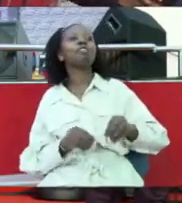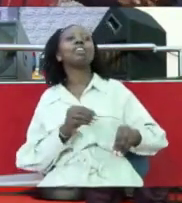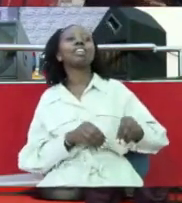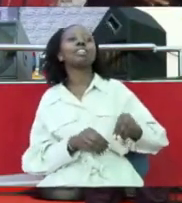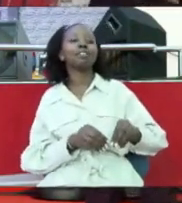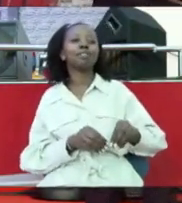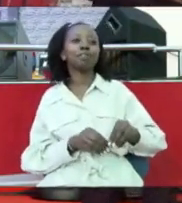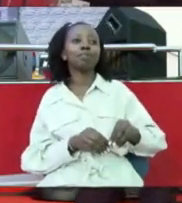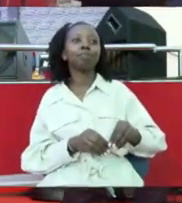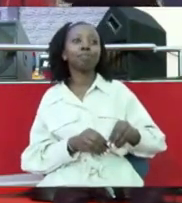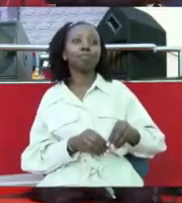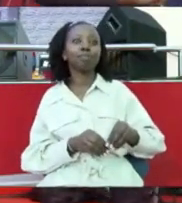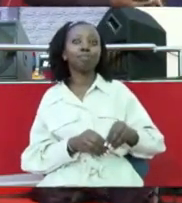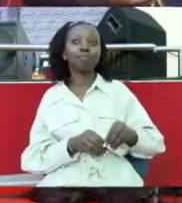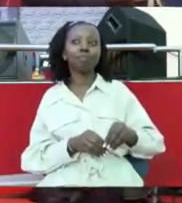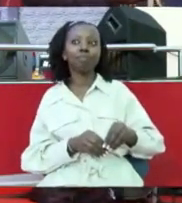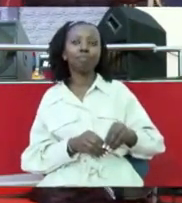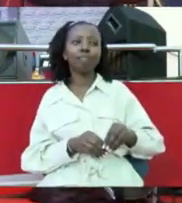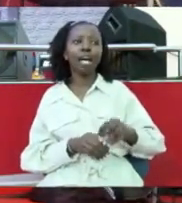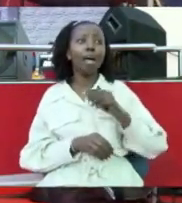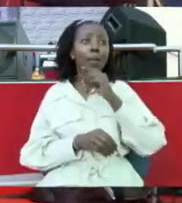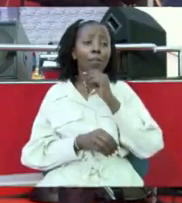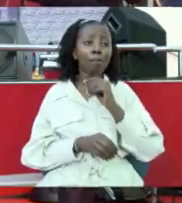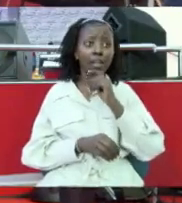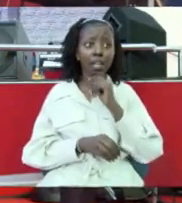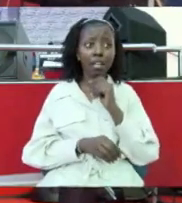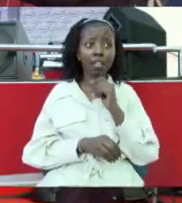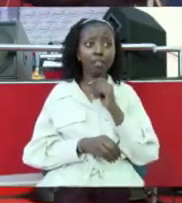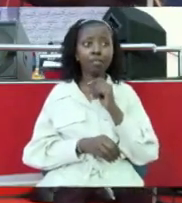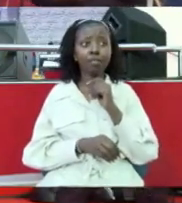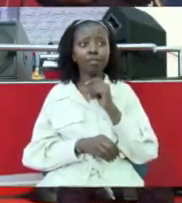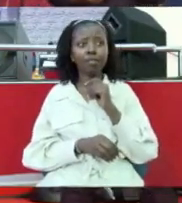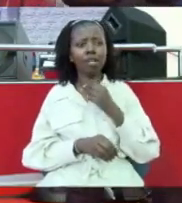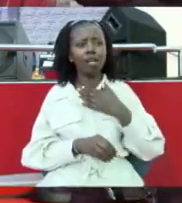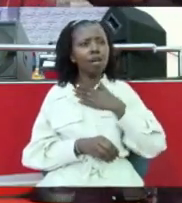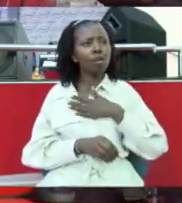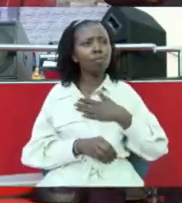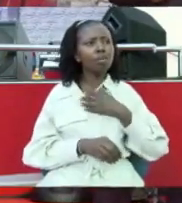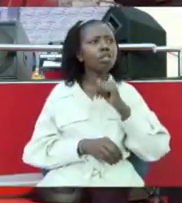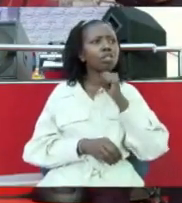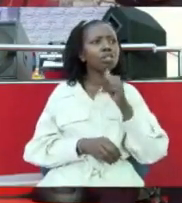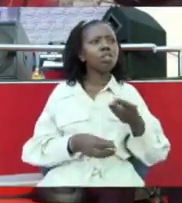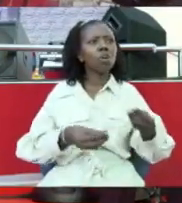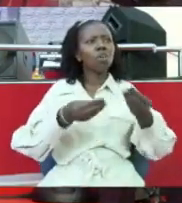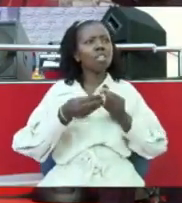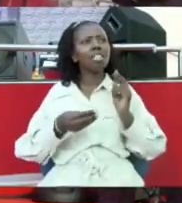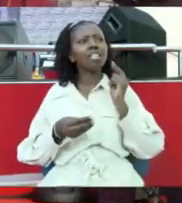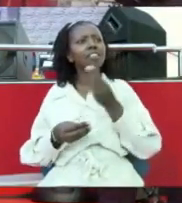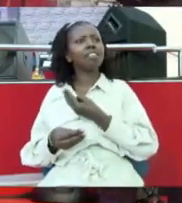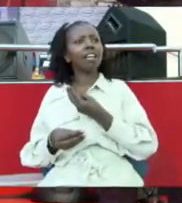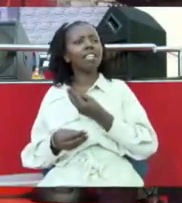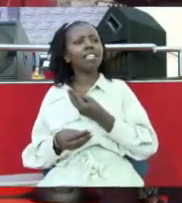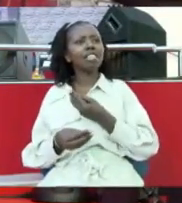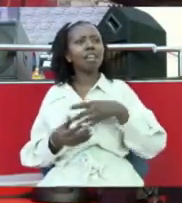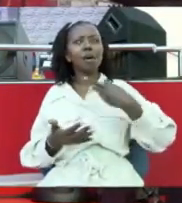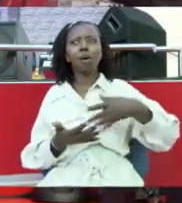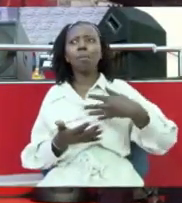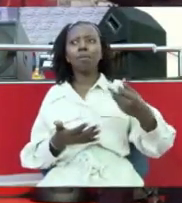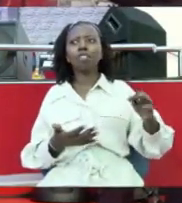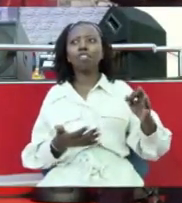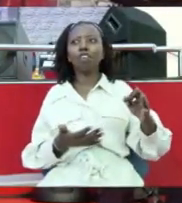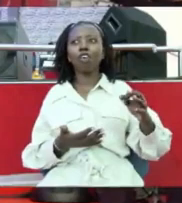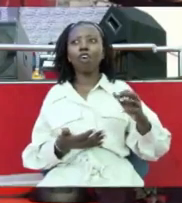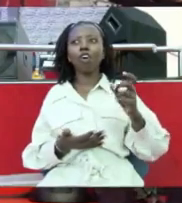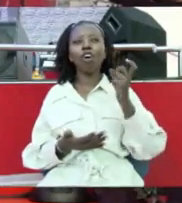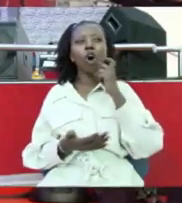akijaribu kuitafuta. And men, na wa, please don't give us Naivas receipts. Na